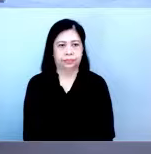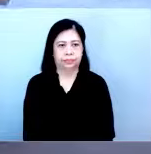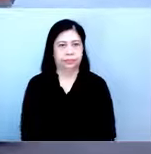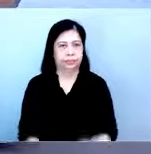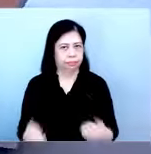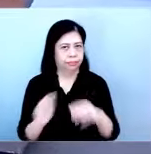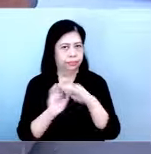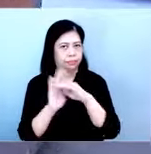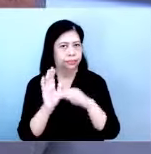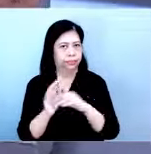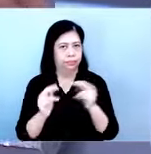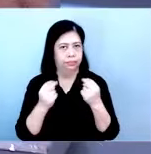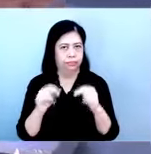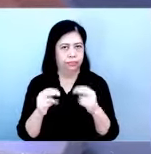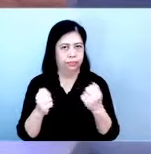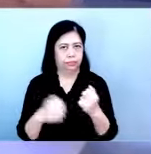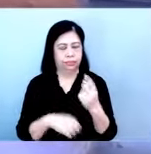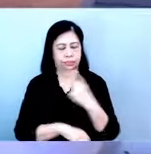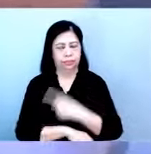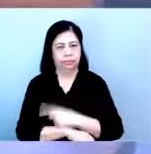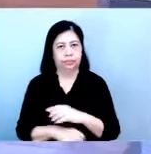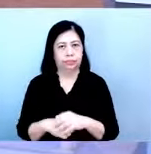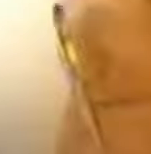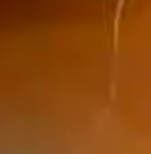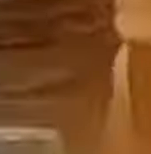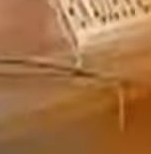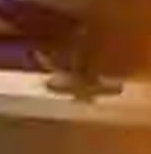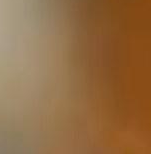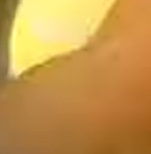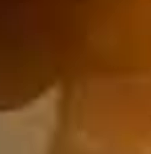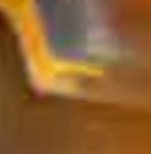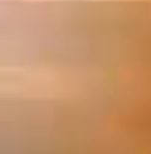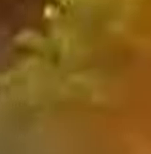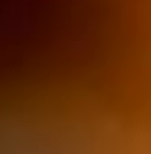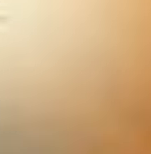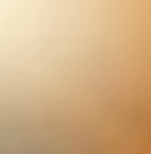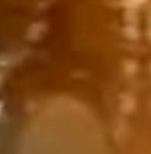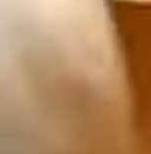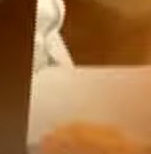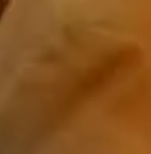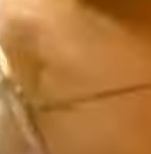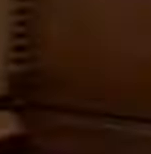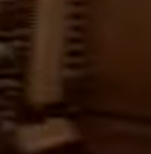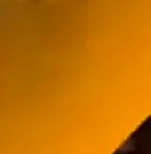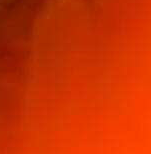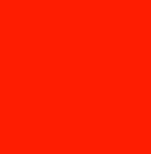ito na mga umaaksyong balita ngayong araw. Iahatid namin mula mismo sa frontline sa umaga.